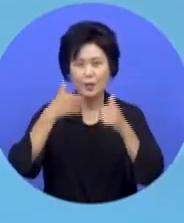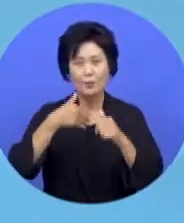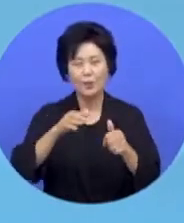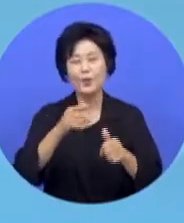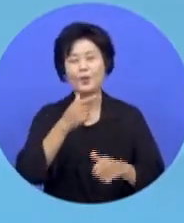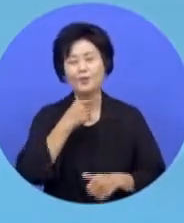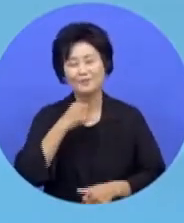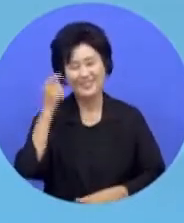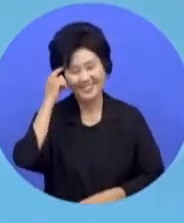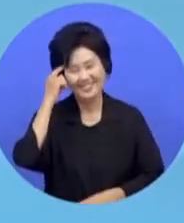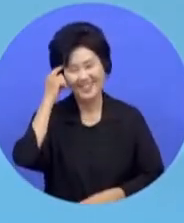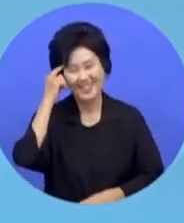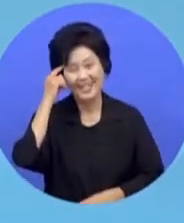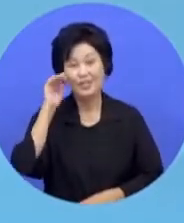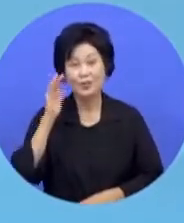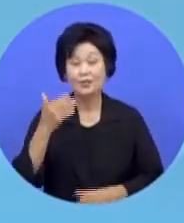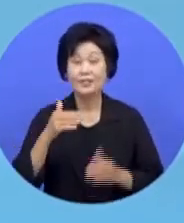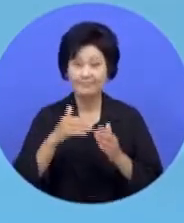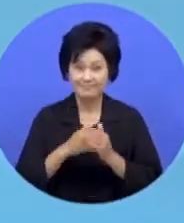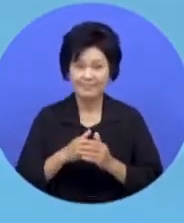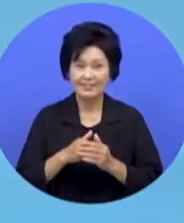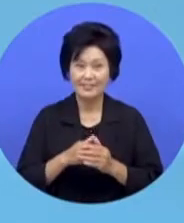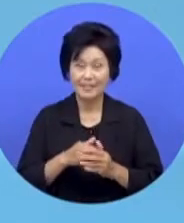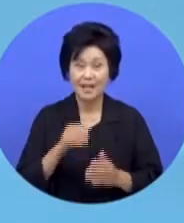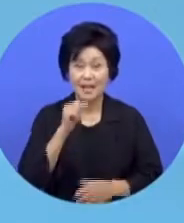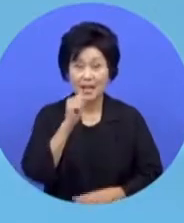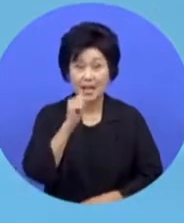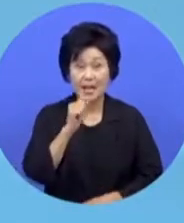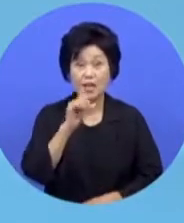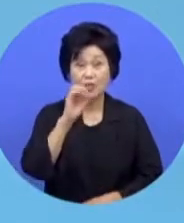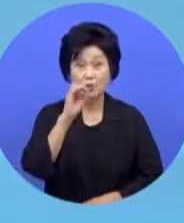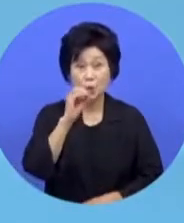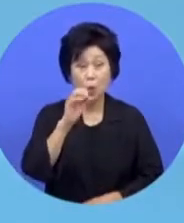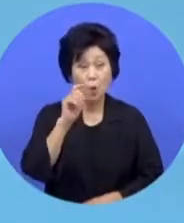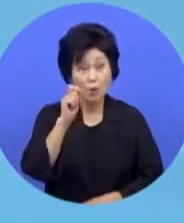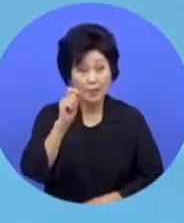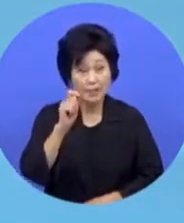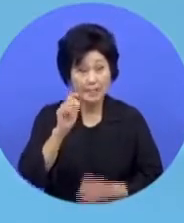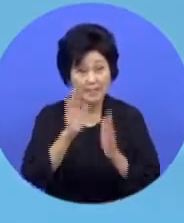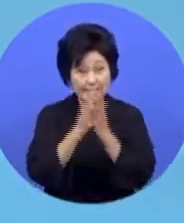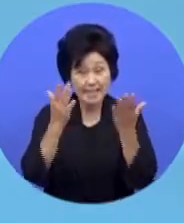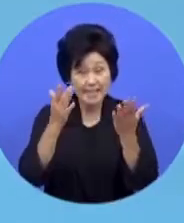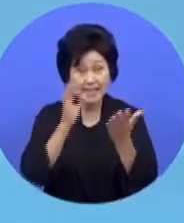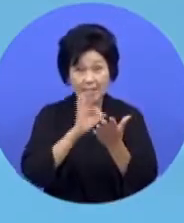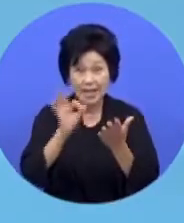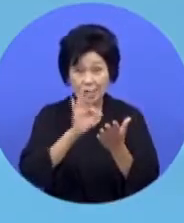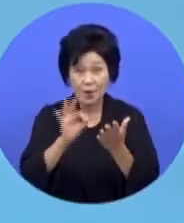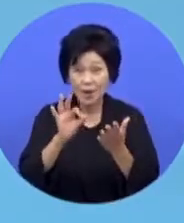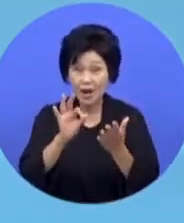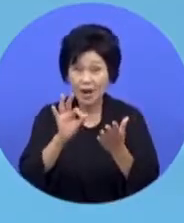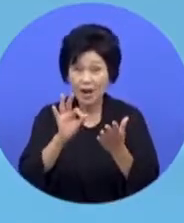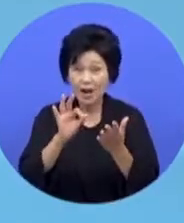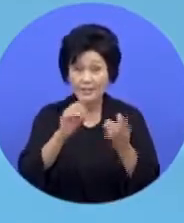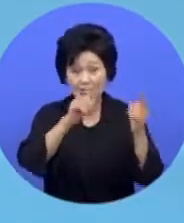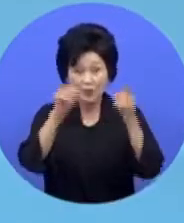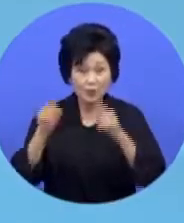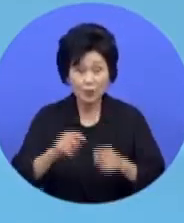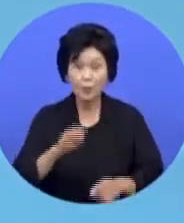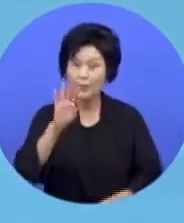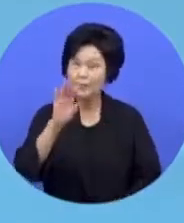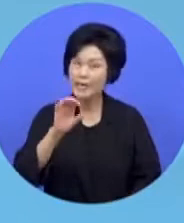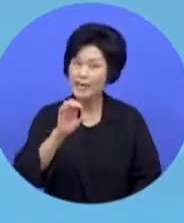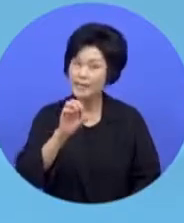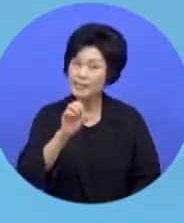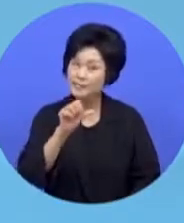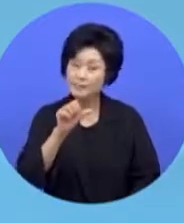그 교재를 쓰고 있는 학교가 우리나라에 여러도 있어요. 그러니까 40여 개 학교가 있긴 한데 이게 이제 뭐 각 지역으로 이렇게